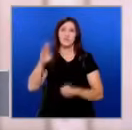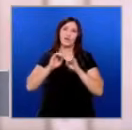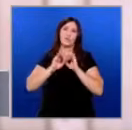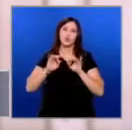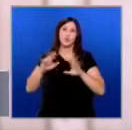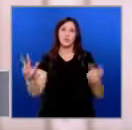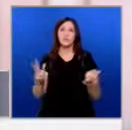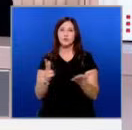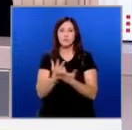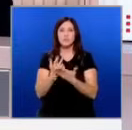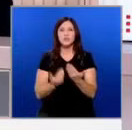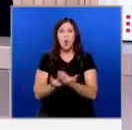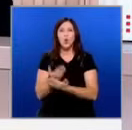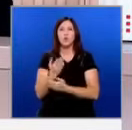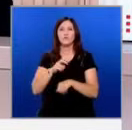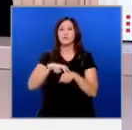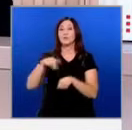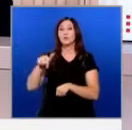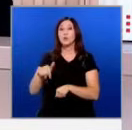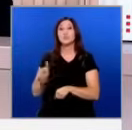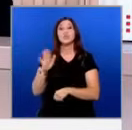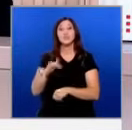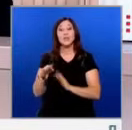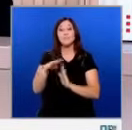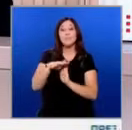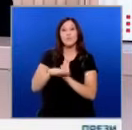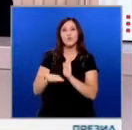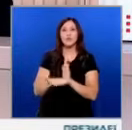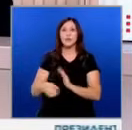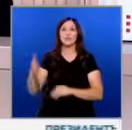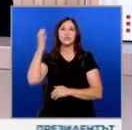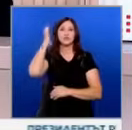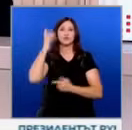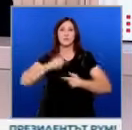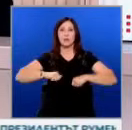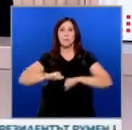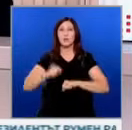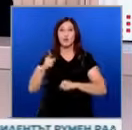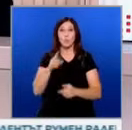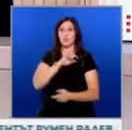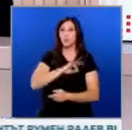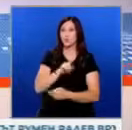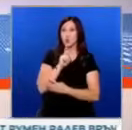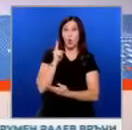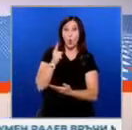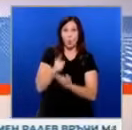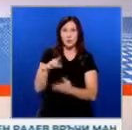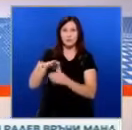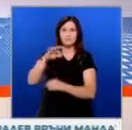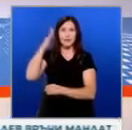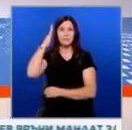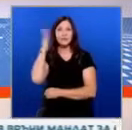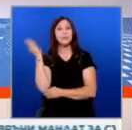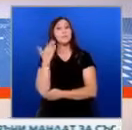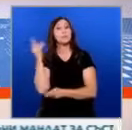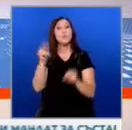Здравейте с новините в 18. Отново Димитър Главчев ще реди служебен кабинет. Той получи указ да избере министри